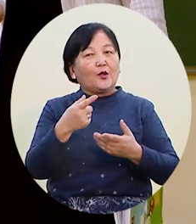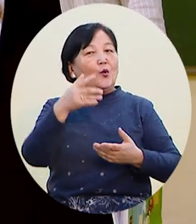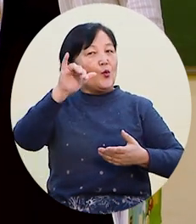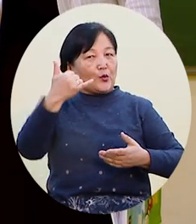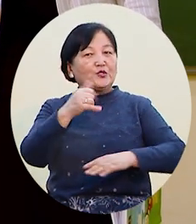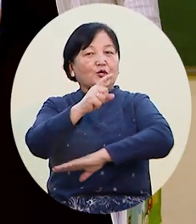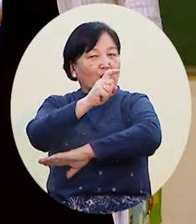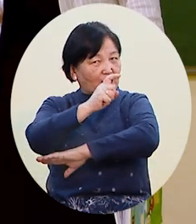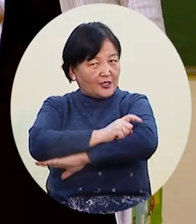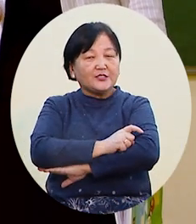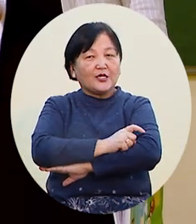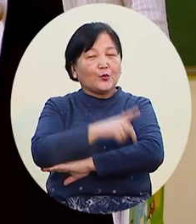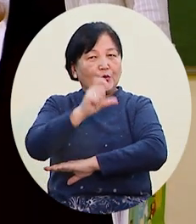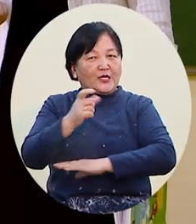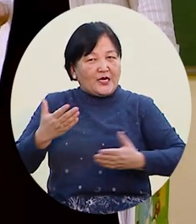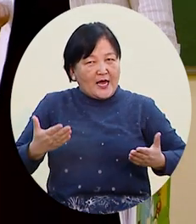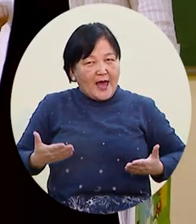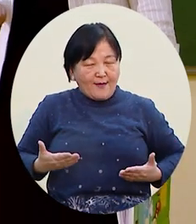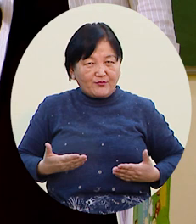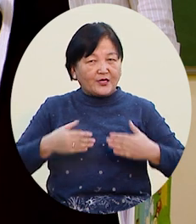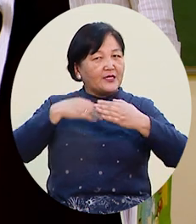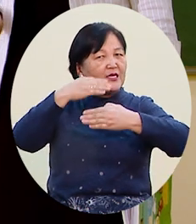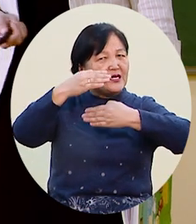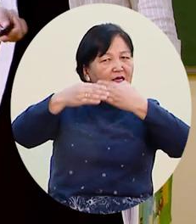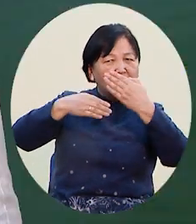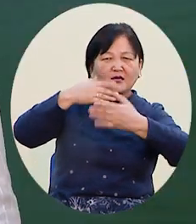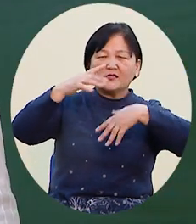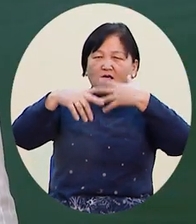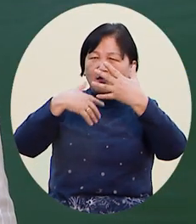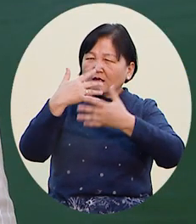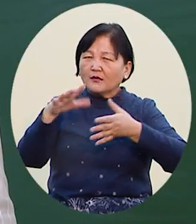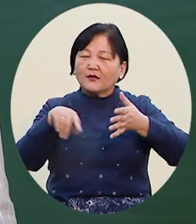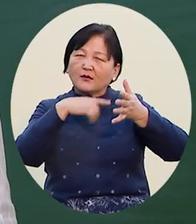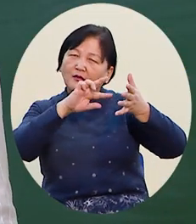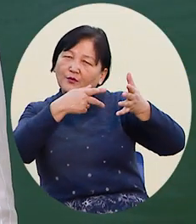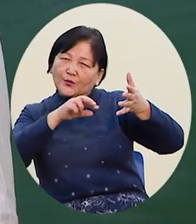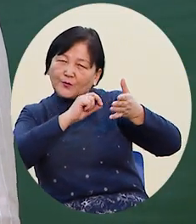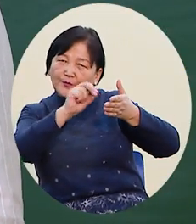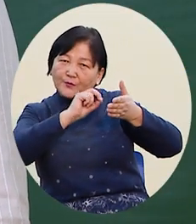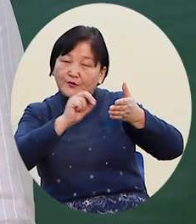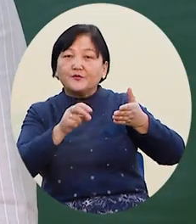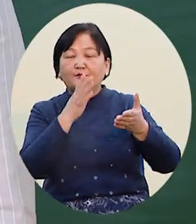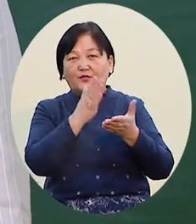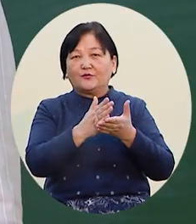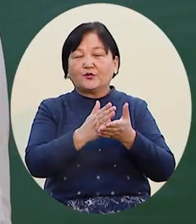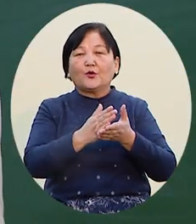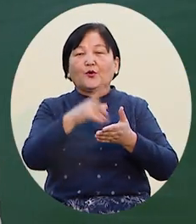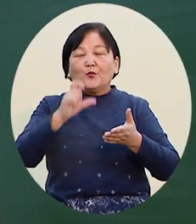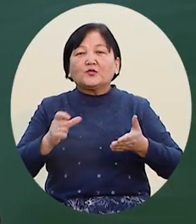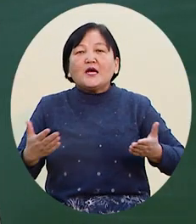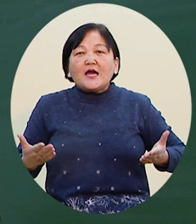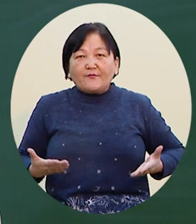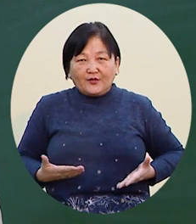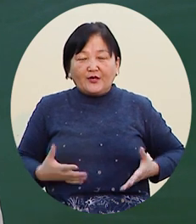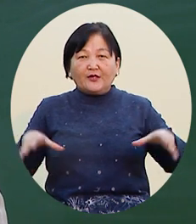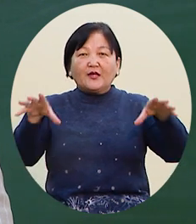дандаа зохиолын хэрэг явдлыг бол амьдралдаа тусгаж тэндээ сургамж санааг бол авч явах хэрэгтэй маа. За ингээд